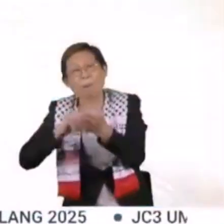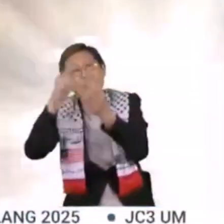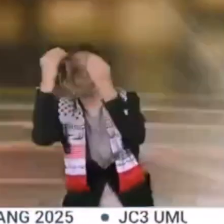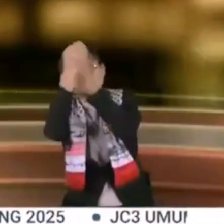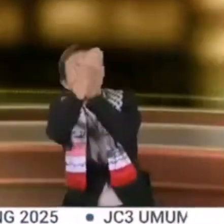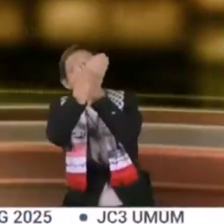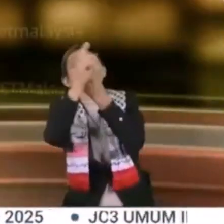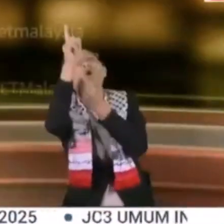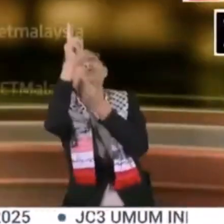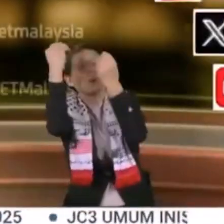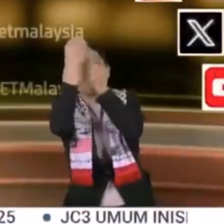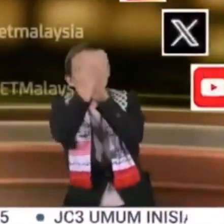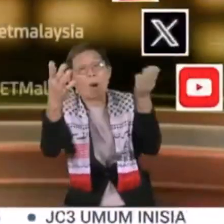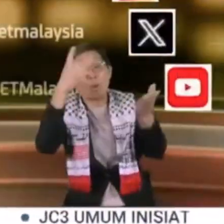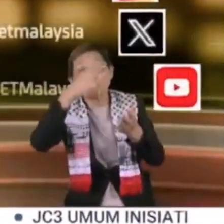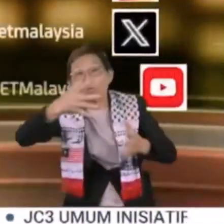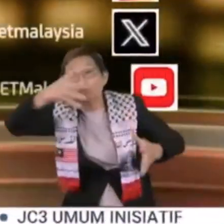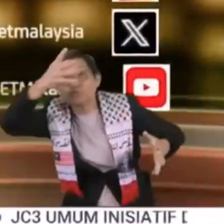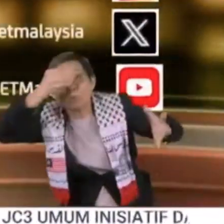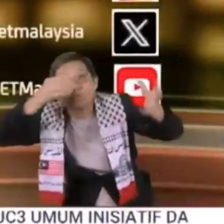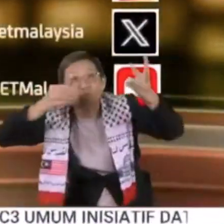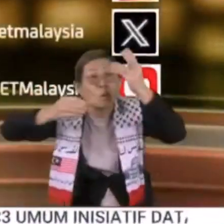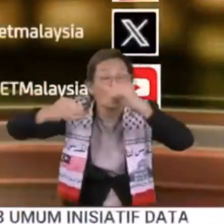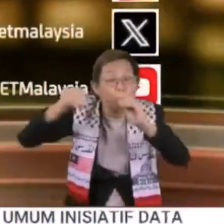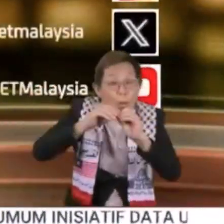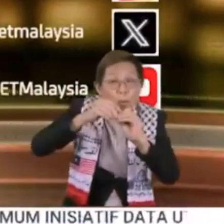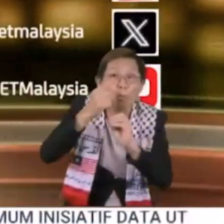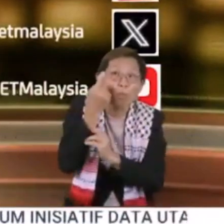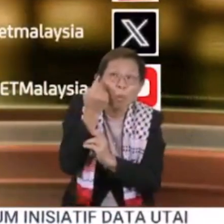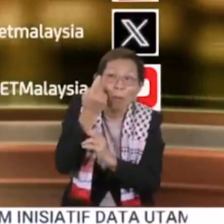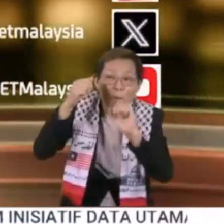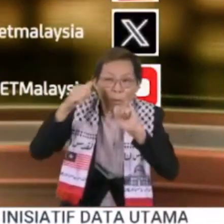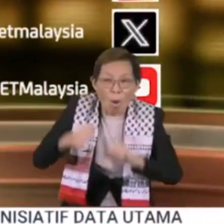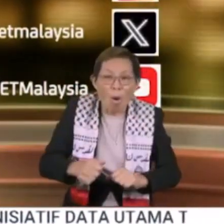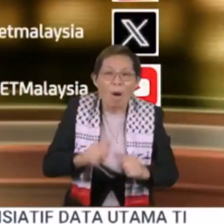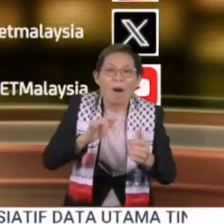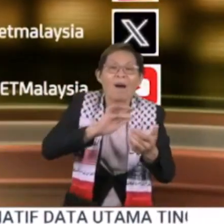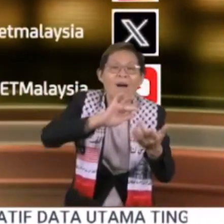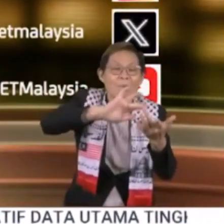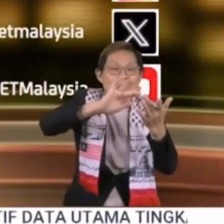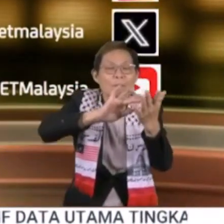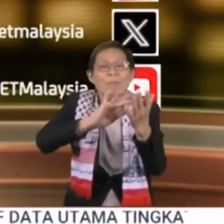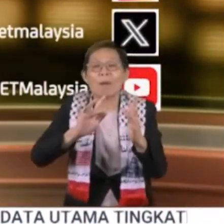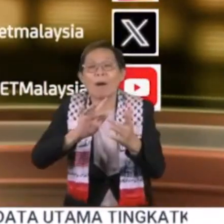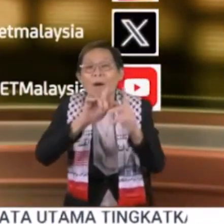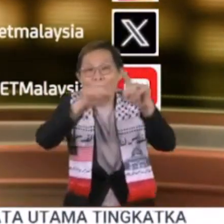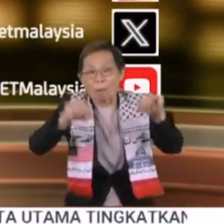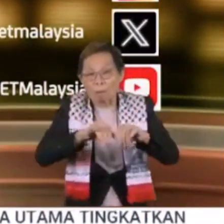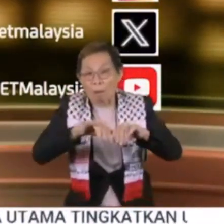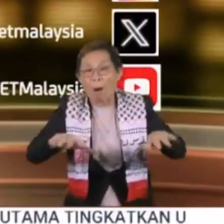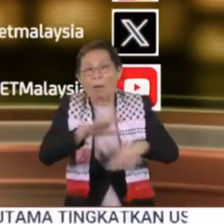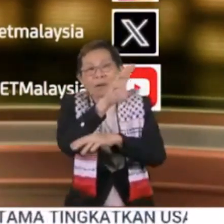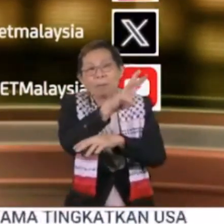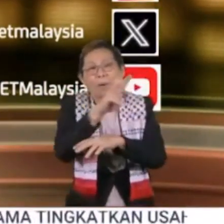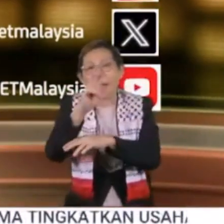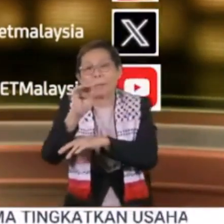kongsikan dengan anda. Bagi anda untuk mendapatkan informasi yang lebih terkini, anda boleh layari laman sesawan kami di